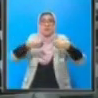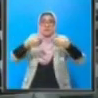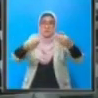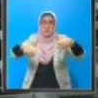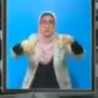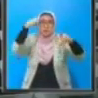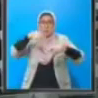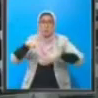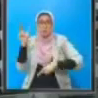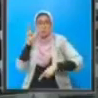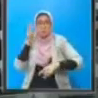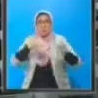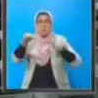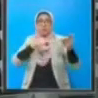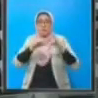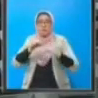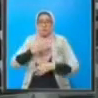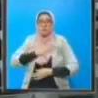bagaimana